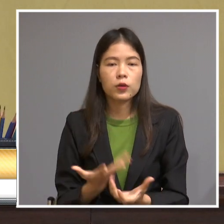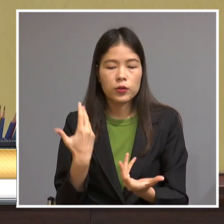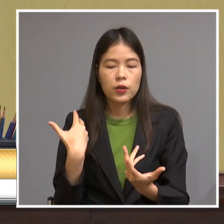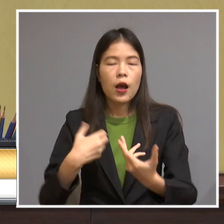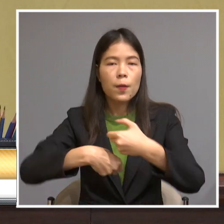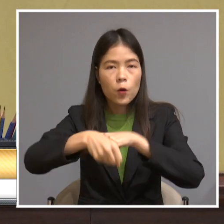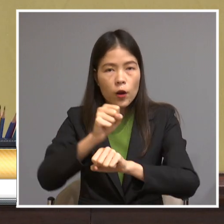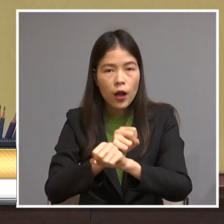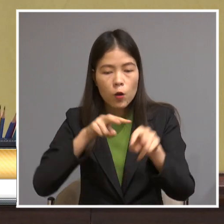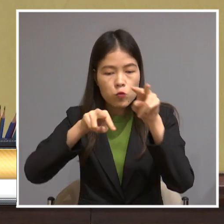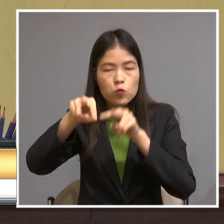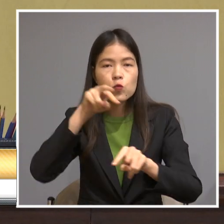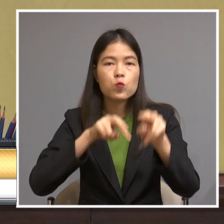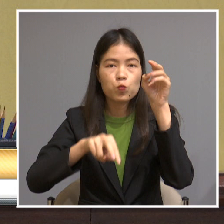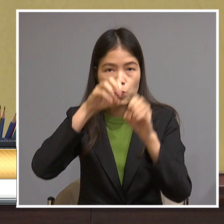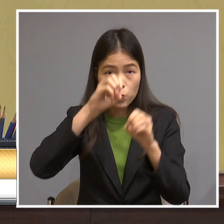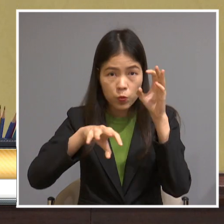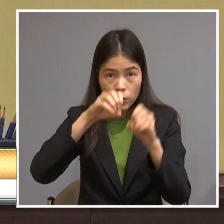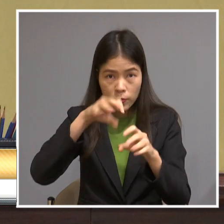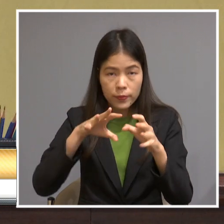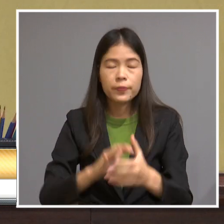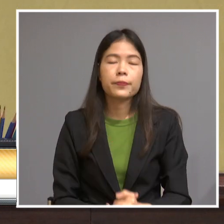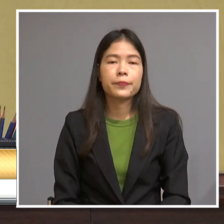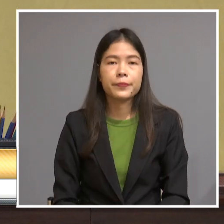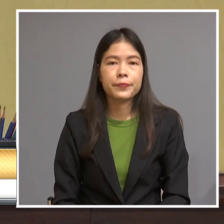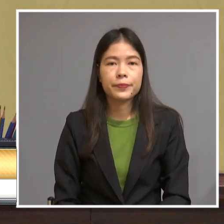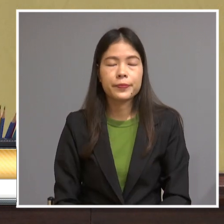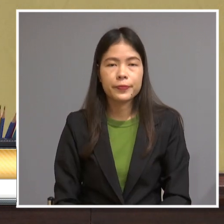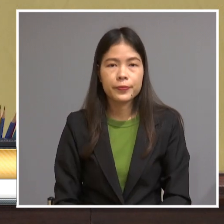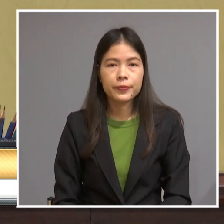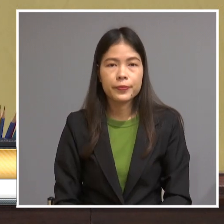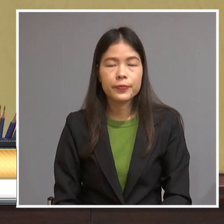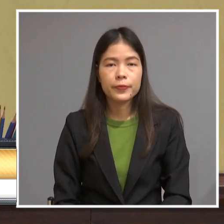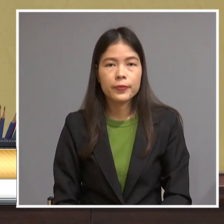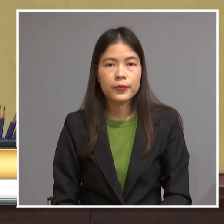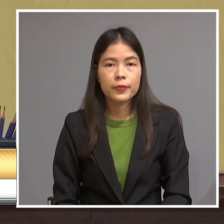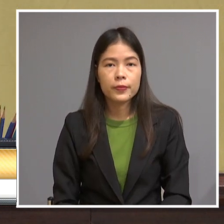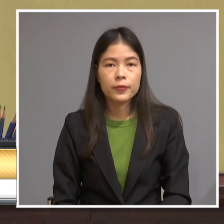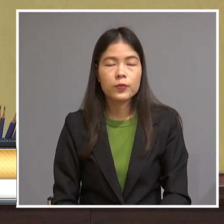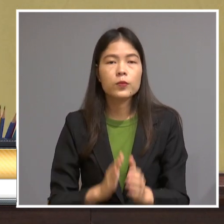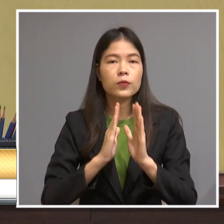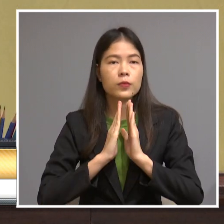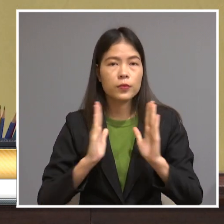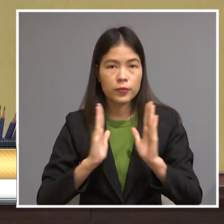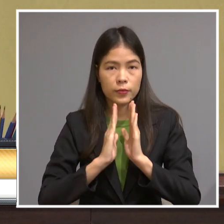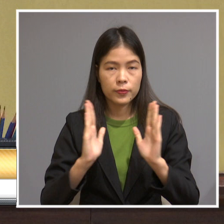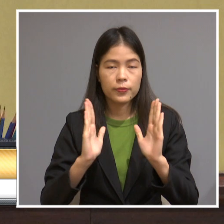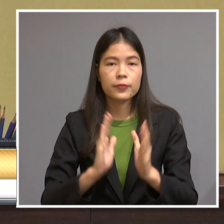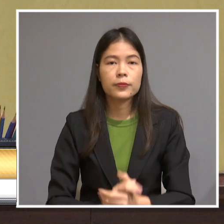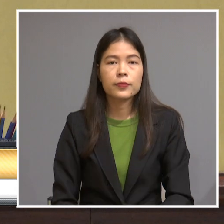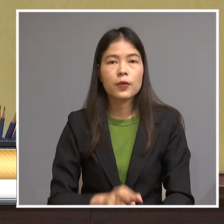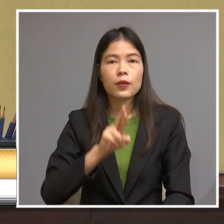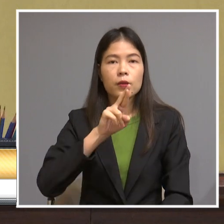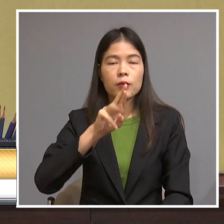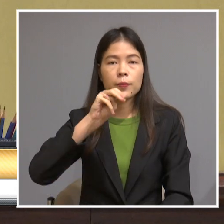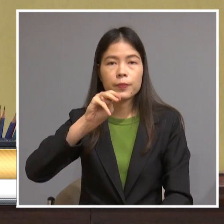ให้เกิดประสิทธภาพ อย่ยัเกินของท่าน เลิศสัภาษณะชัยกุญนะครับต้องขอกลับขอบคณท่านลำตรีว่าก